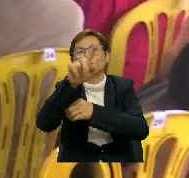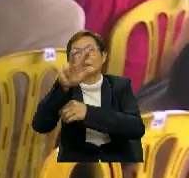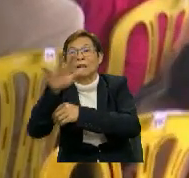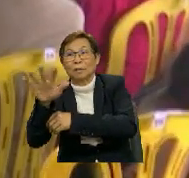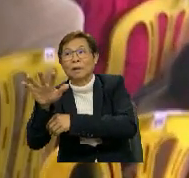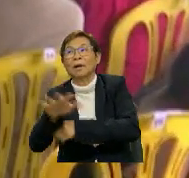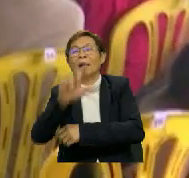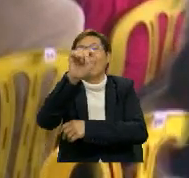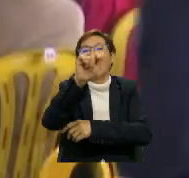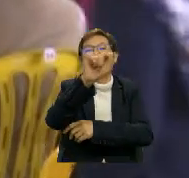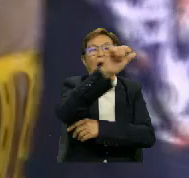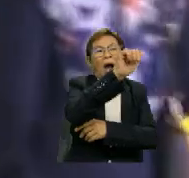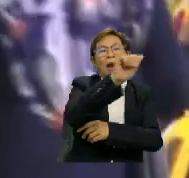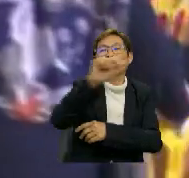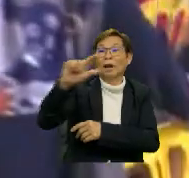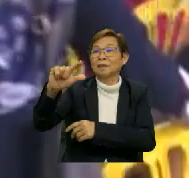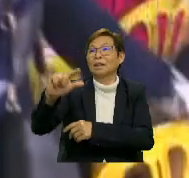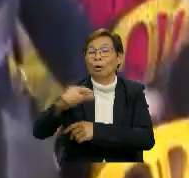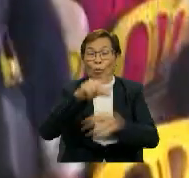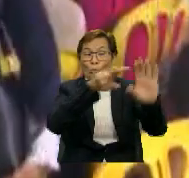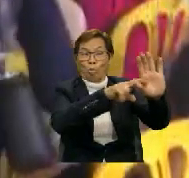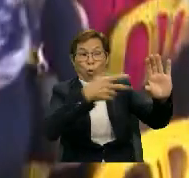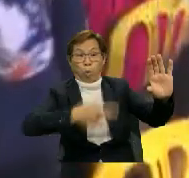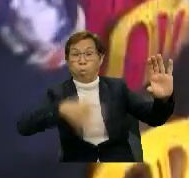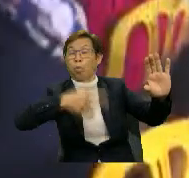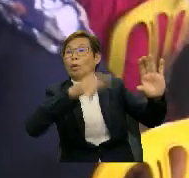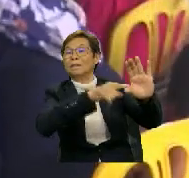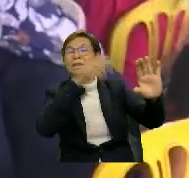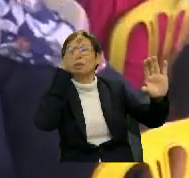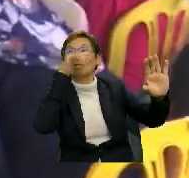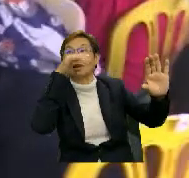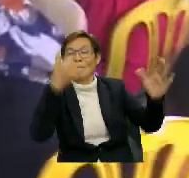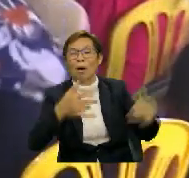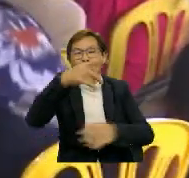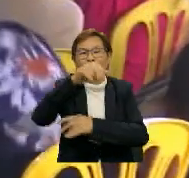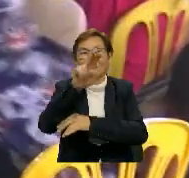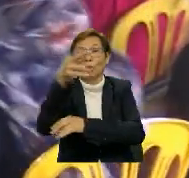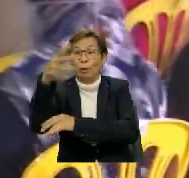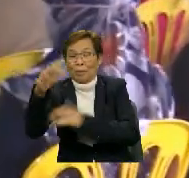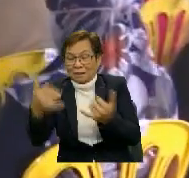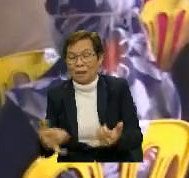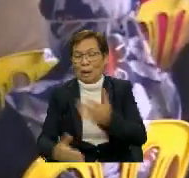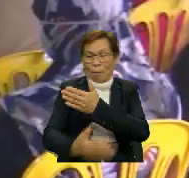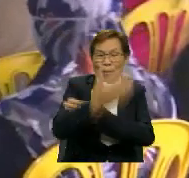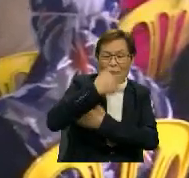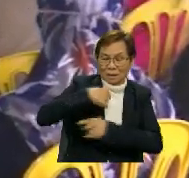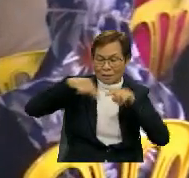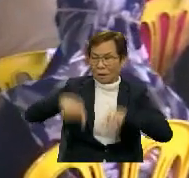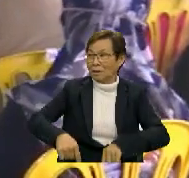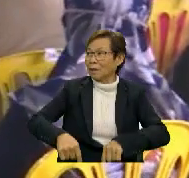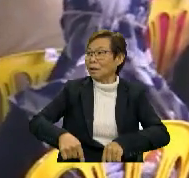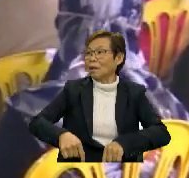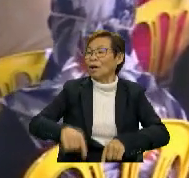Gajah yang merupakan antara kerusi panas hot seat di negeri Melaka pada PRU15 ini. Dan pada pagi ini saya berada di